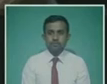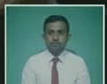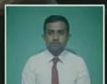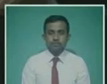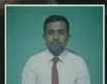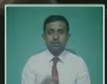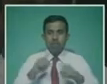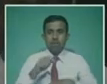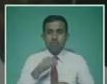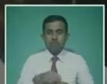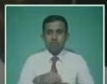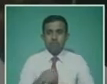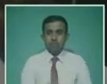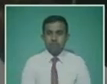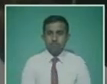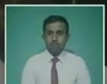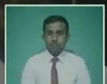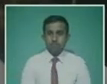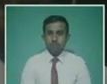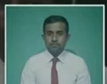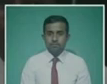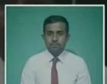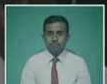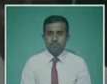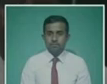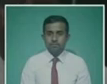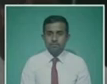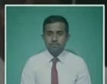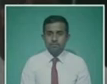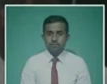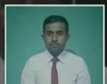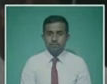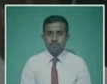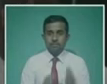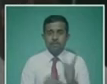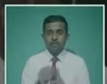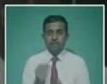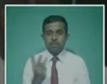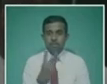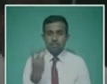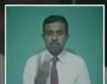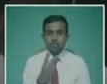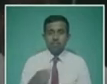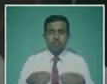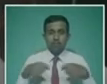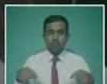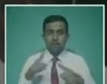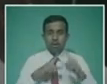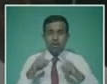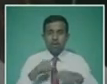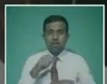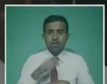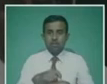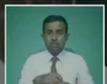ගරු කතානායකතුමනි හැබැයි මේ වනසිවි අමාත්‍යාංශ තුනක වැසීර්සේ කතා කරන